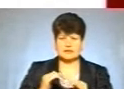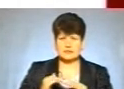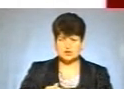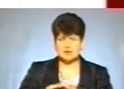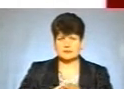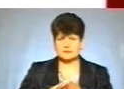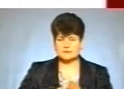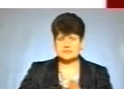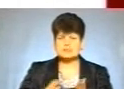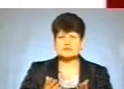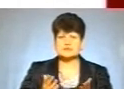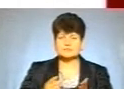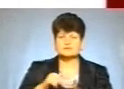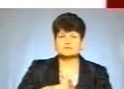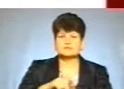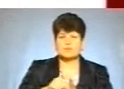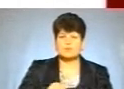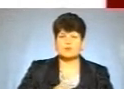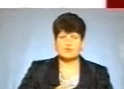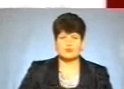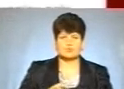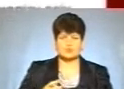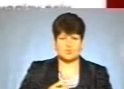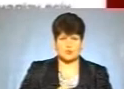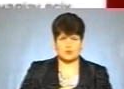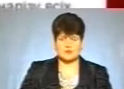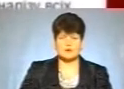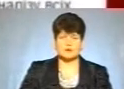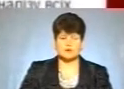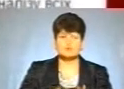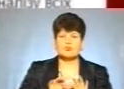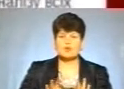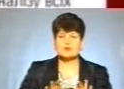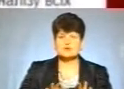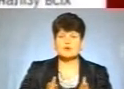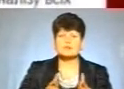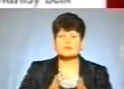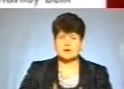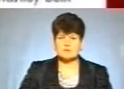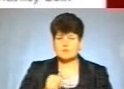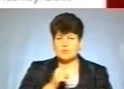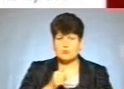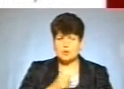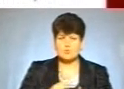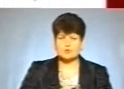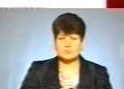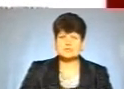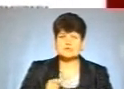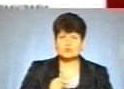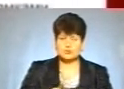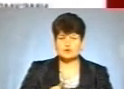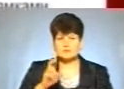опишу, за якою логікою ми проводимо скорочення, а також поясню, як ми спробуємо добитися того,